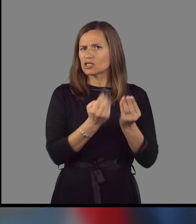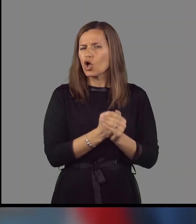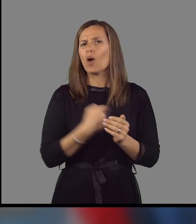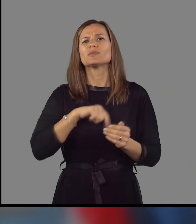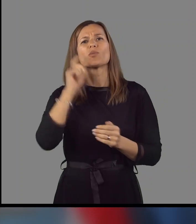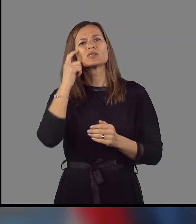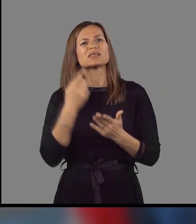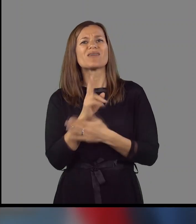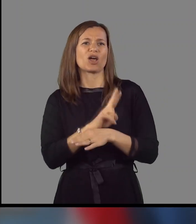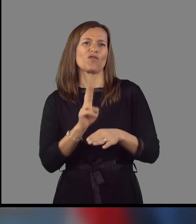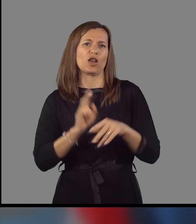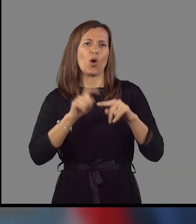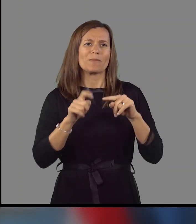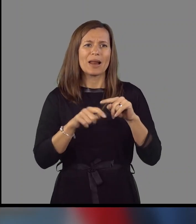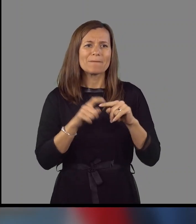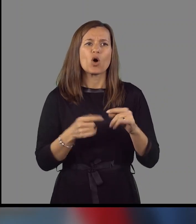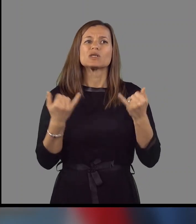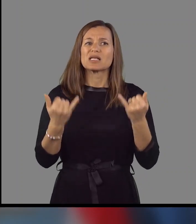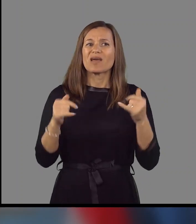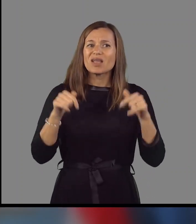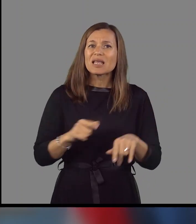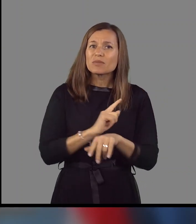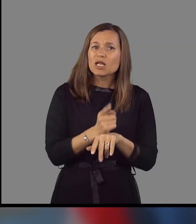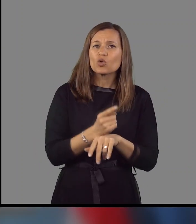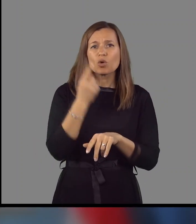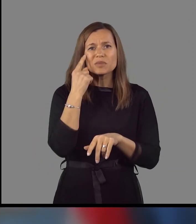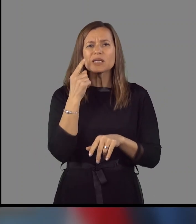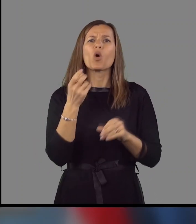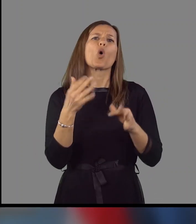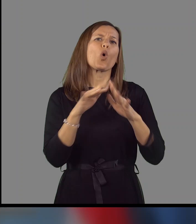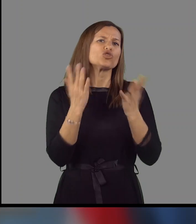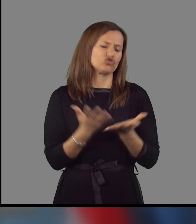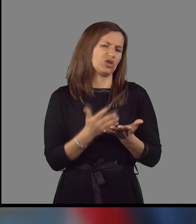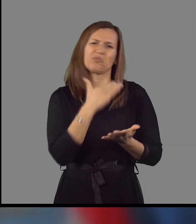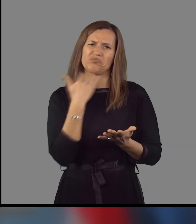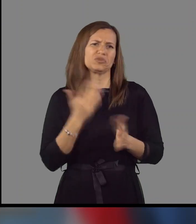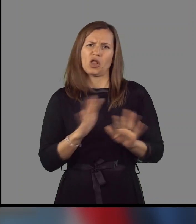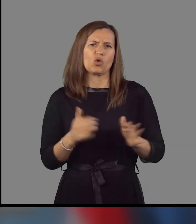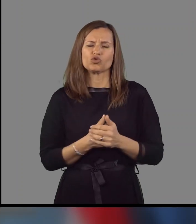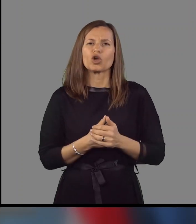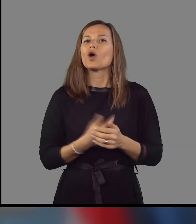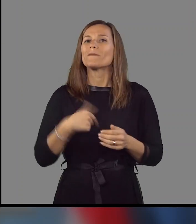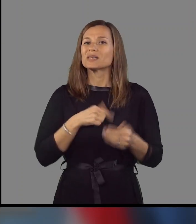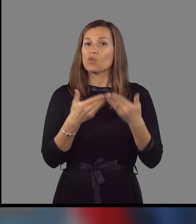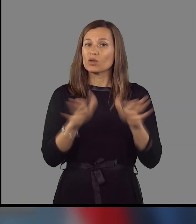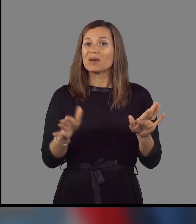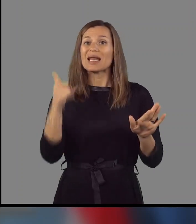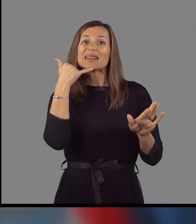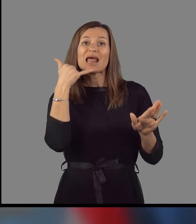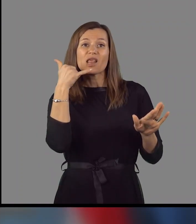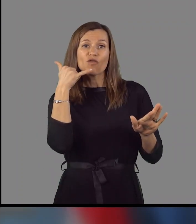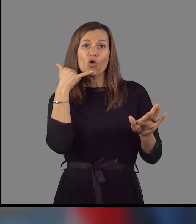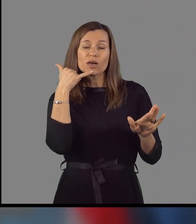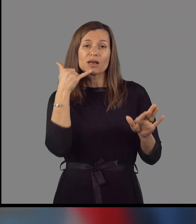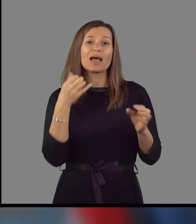za varovalno opremo. V tem trenutku ocenjujem, da količine zadoščajo. Odprli